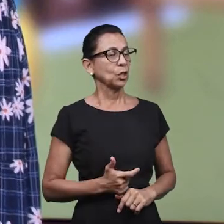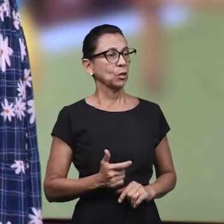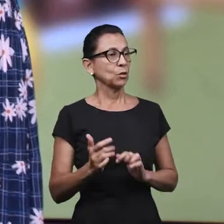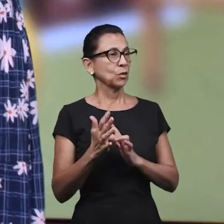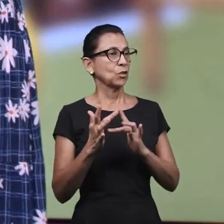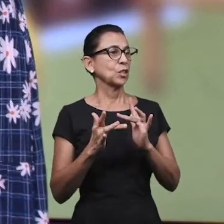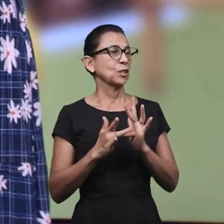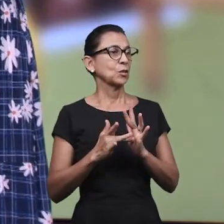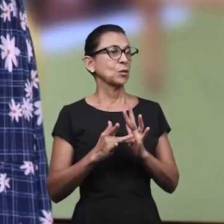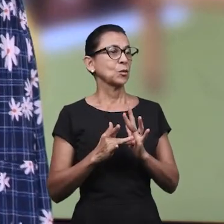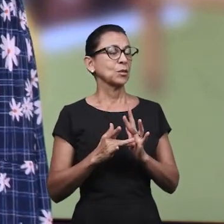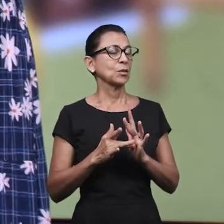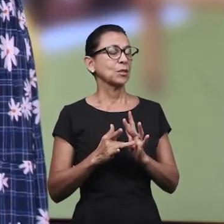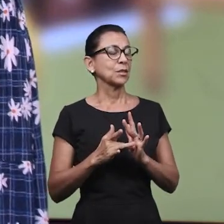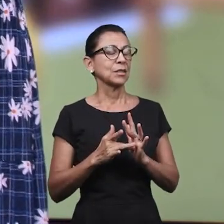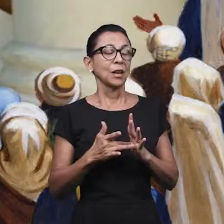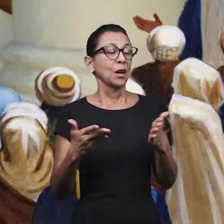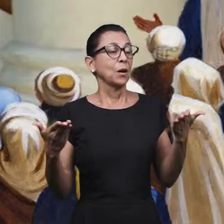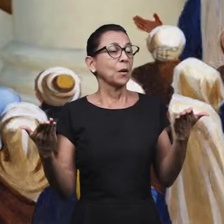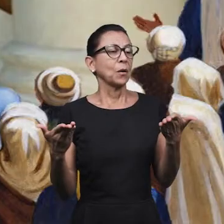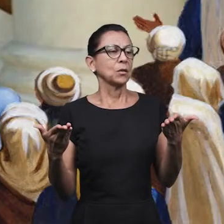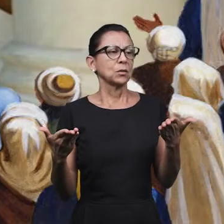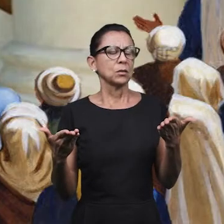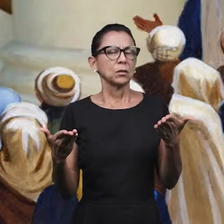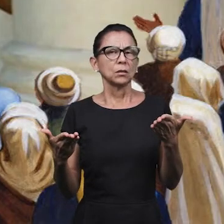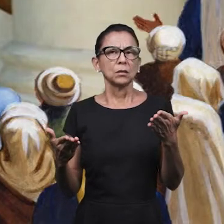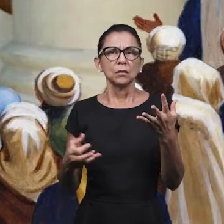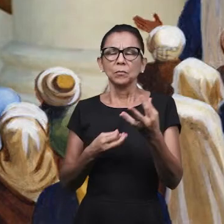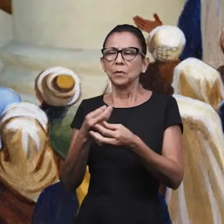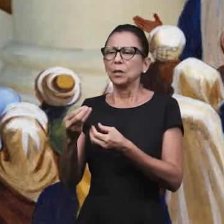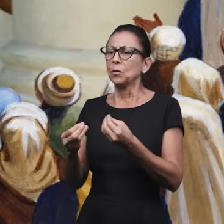réjoui. Et ces hommes alors l'ont dit: